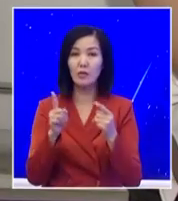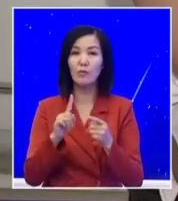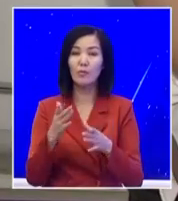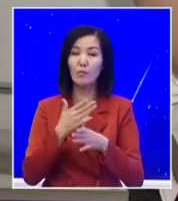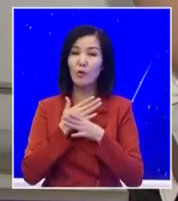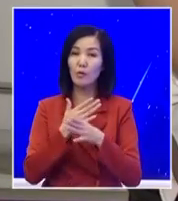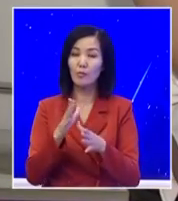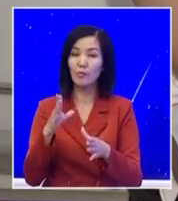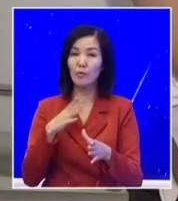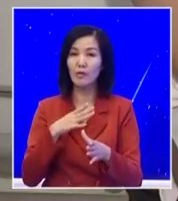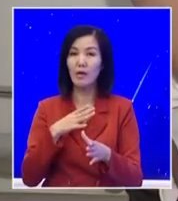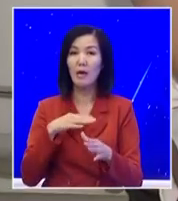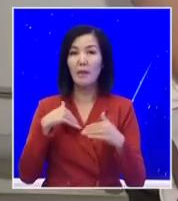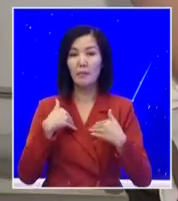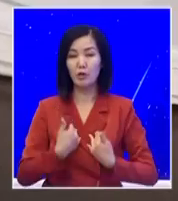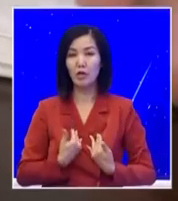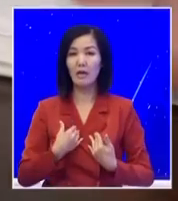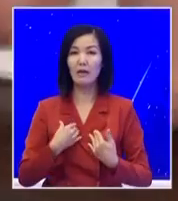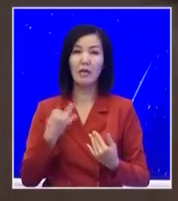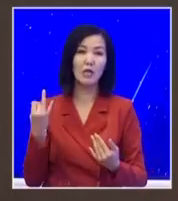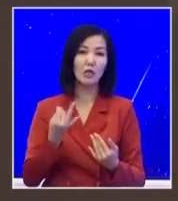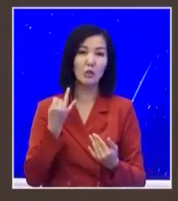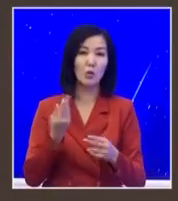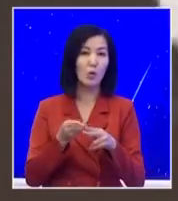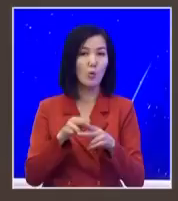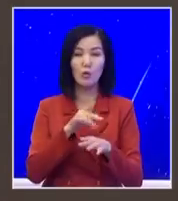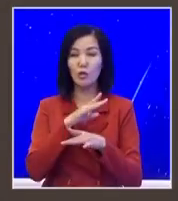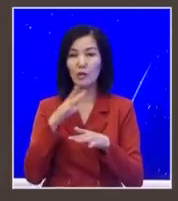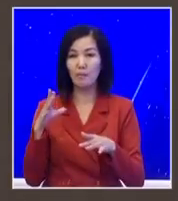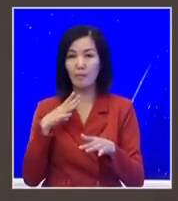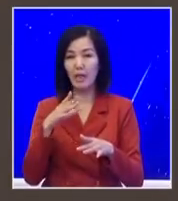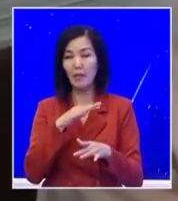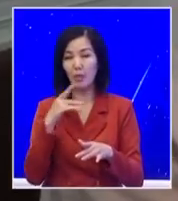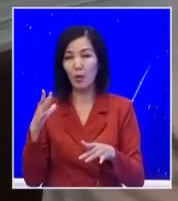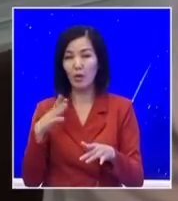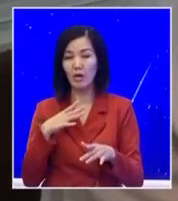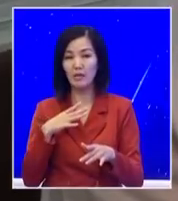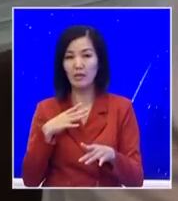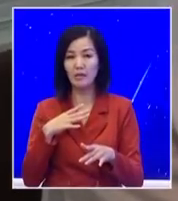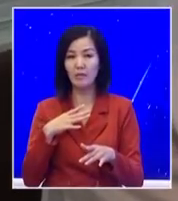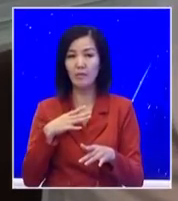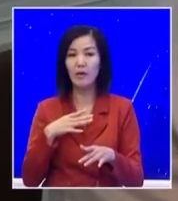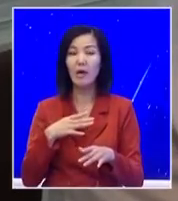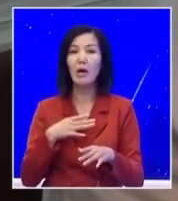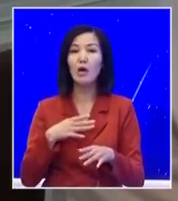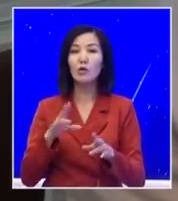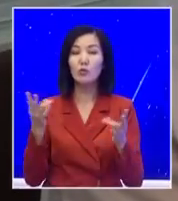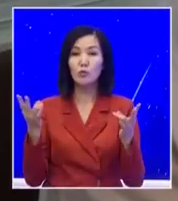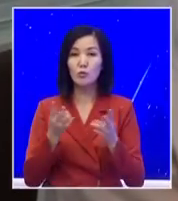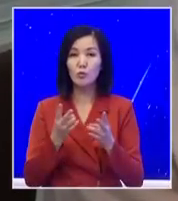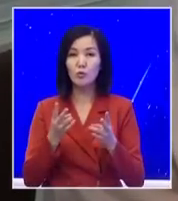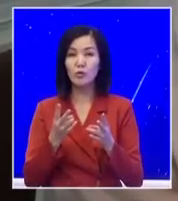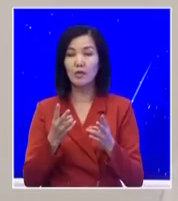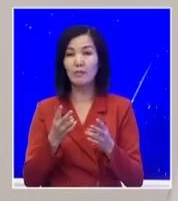много и печальных историй, признается хирург, и каждая прошла через его сердце. Быть хладнокровным не удается